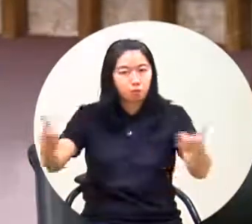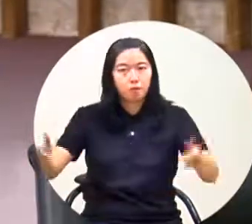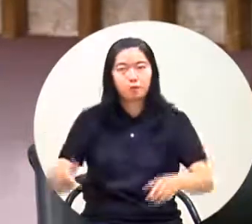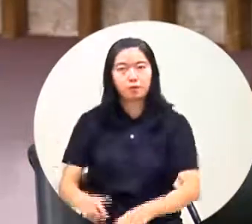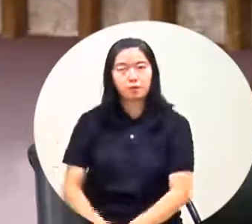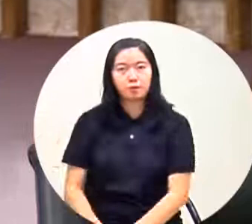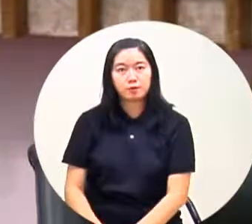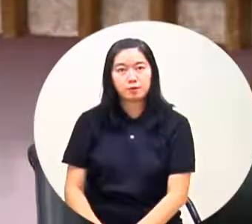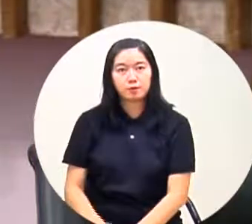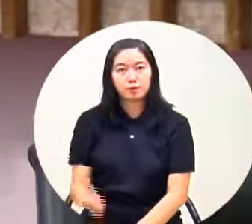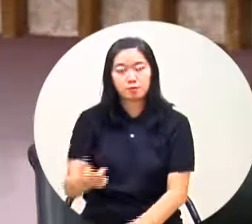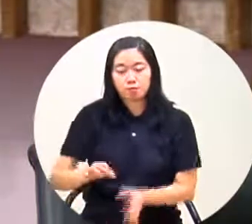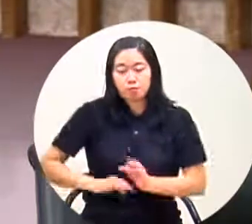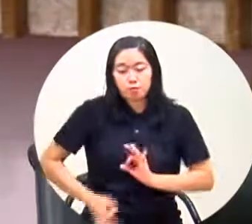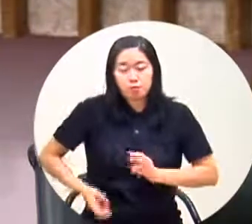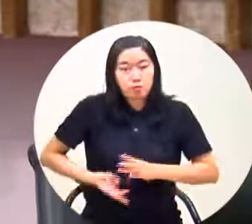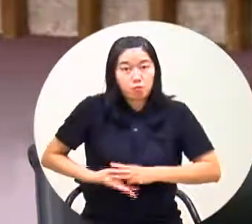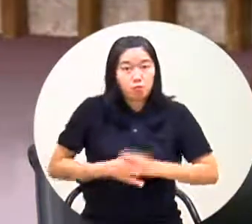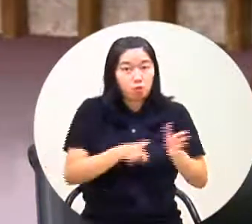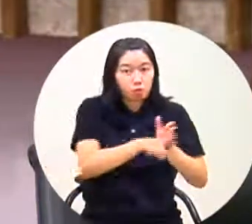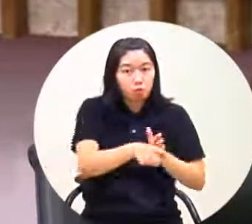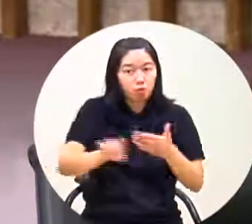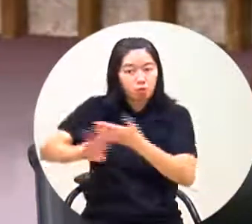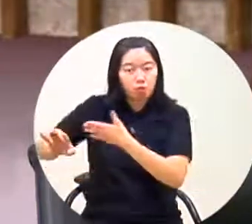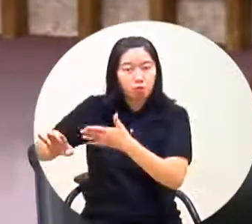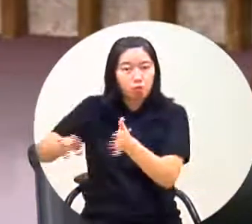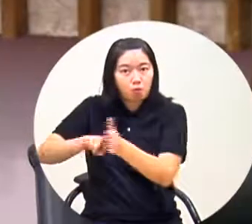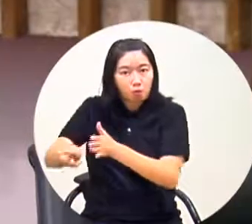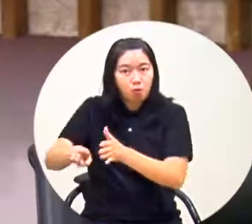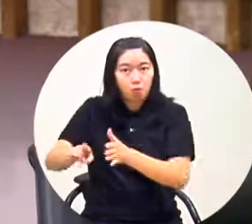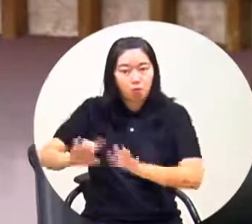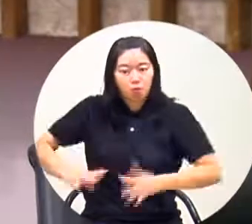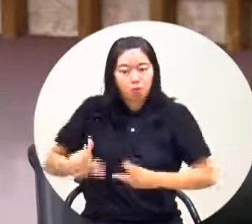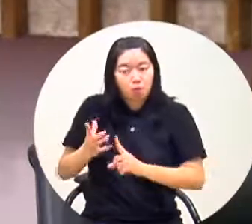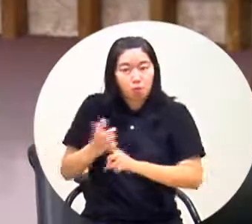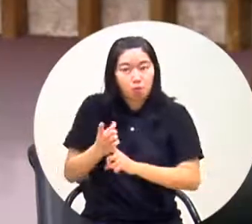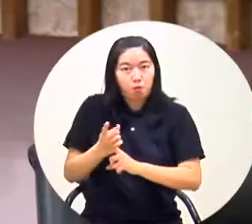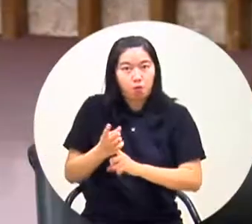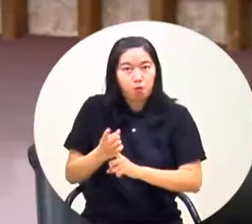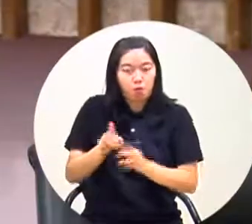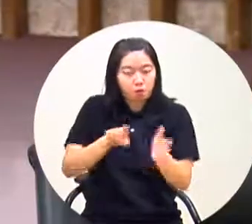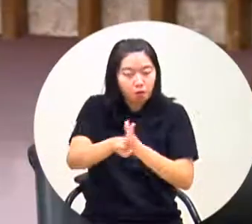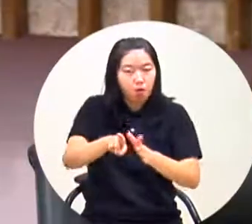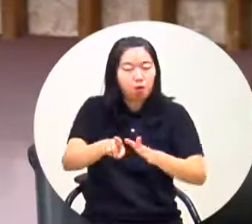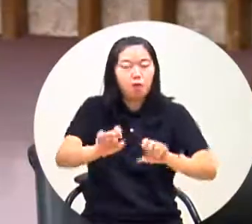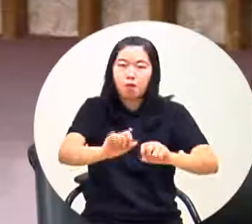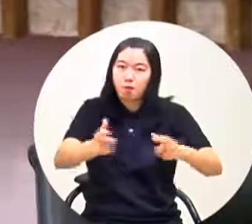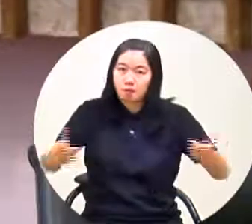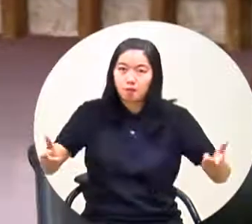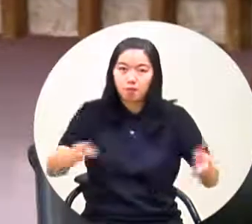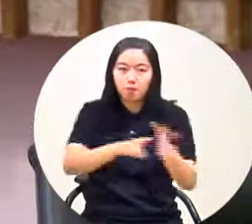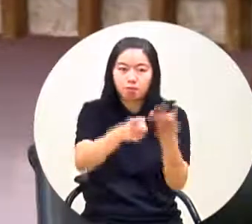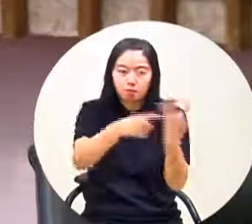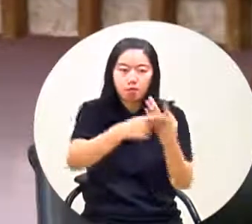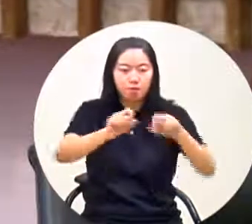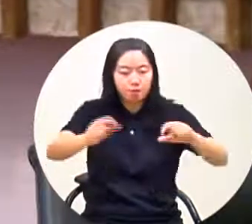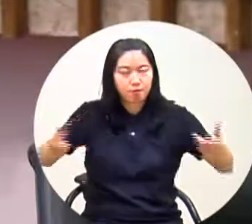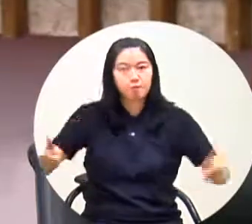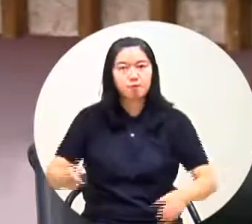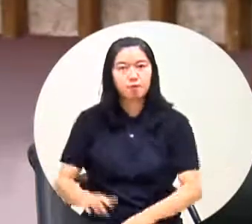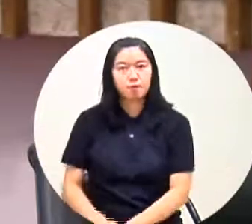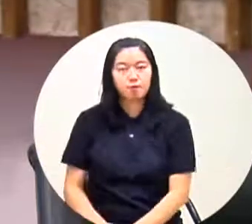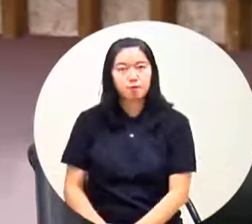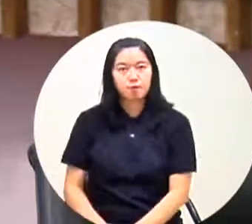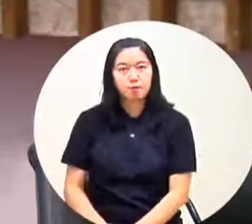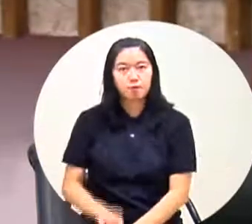啊胃肠科啊，会使讲外科啊，精神科拢无共嘛吼，啊会使讲因个拢专业啊，专业呢因也袂当拢